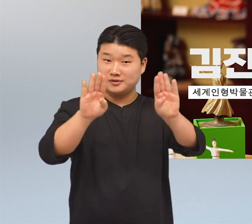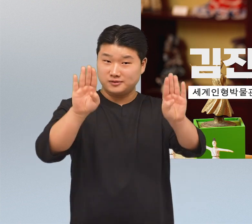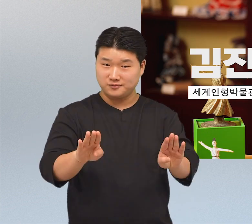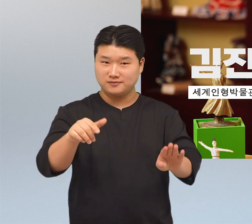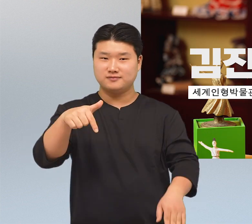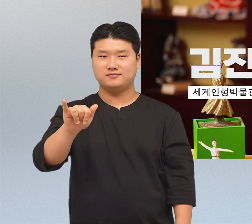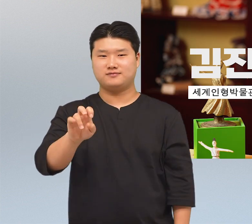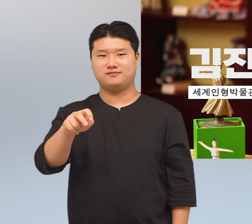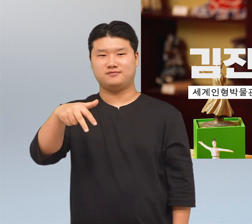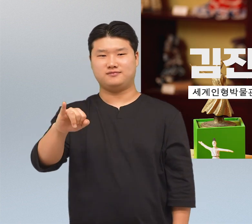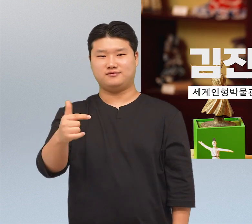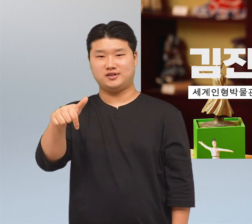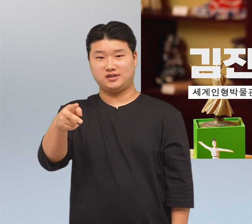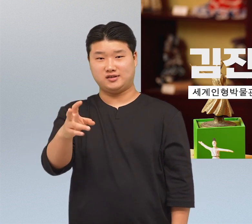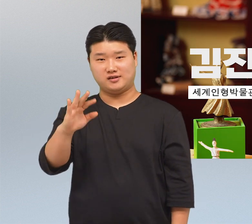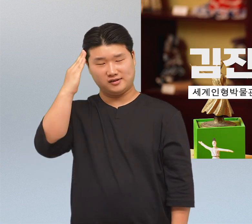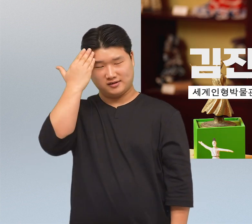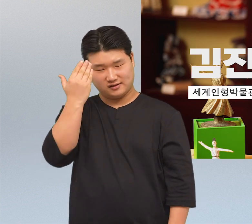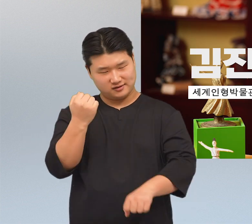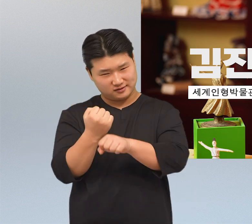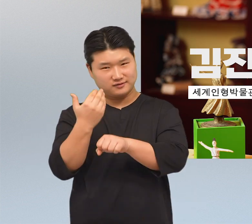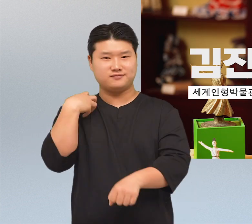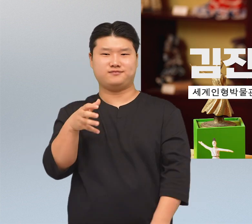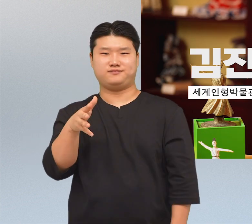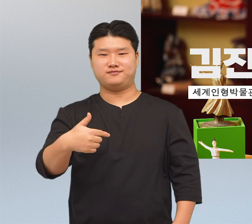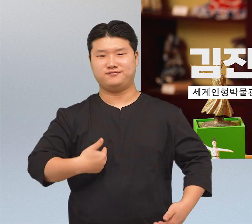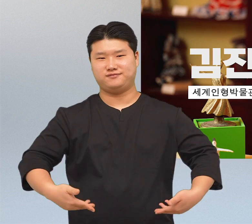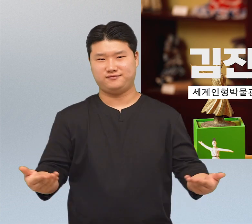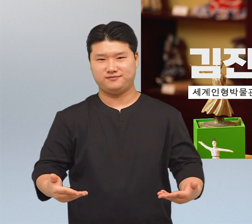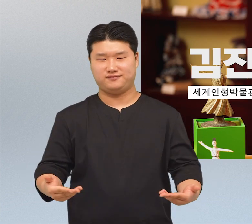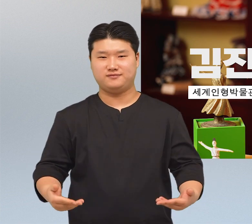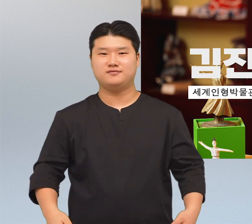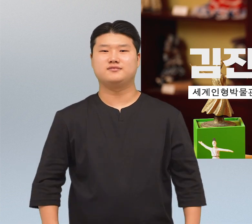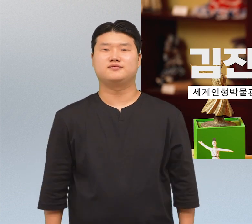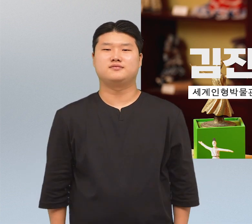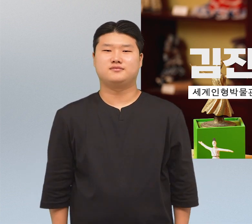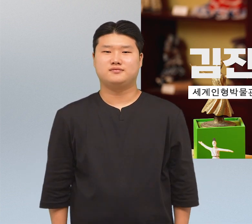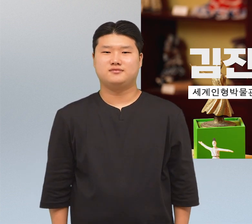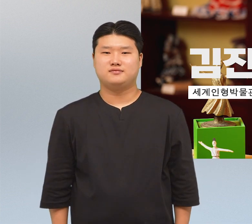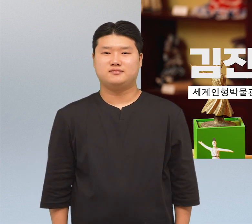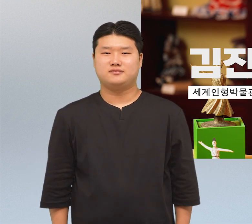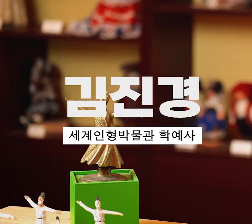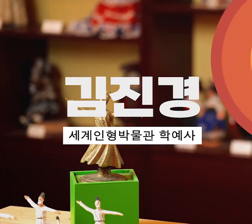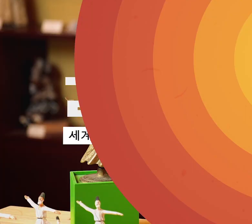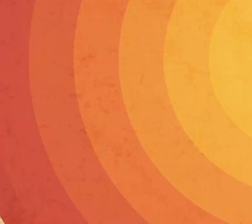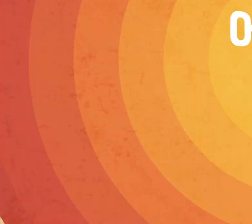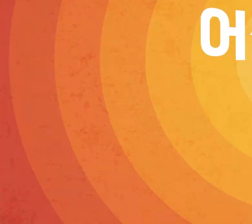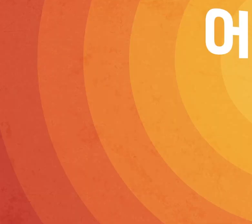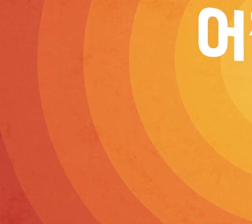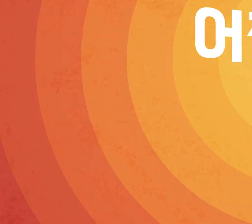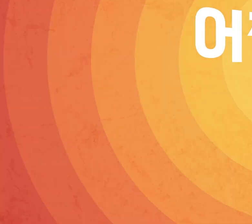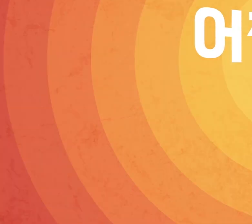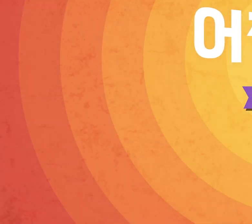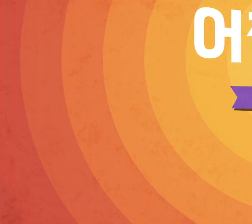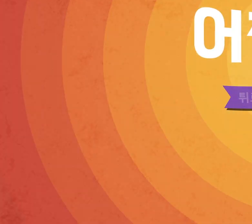세계 문화를 소개하는 세계인형박물관 학예사 김진경입니다.